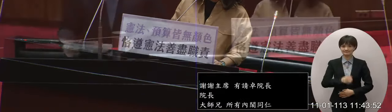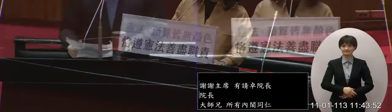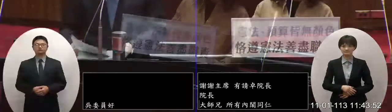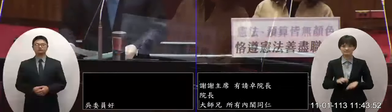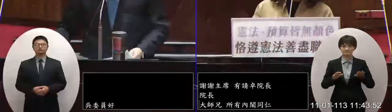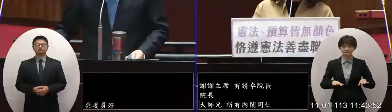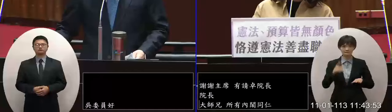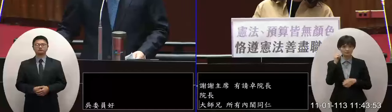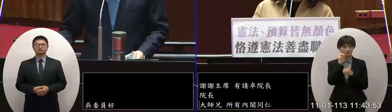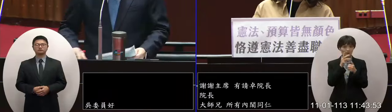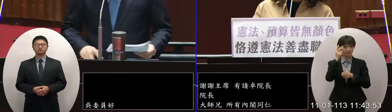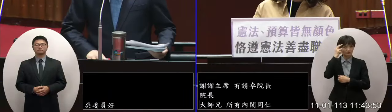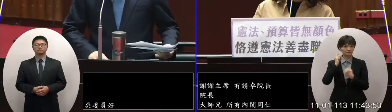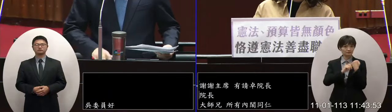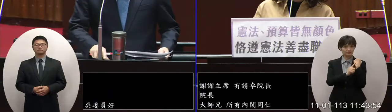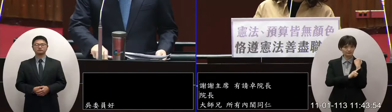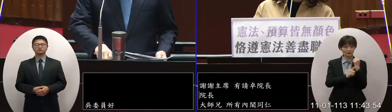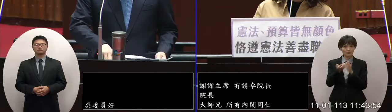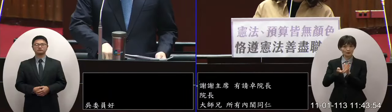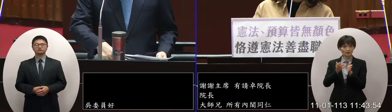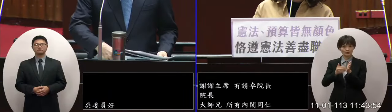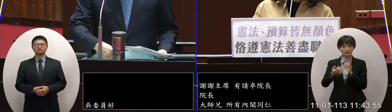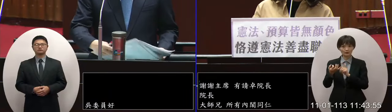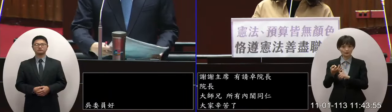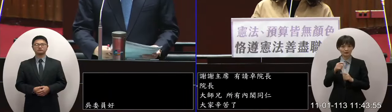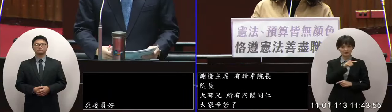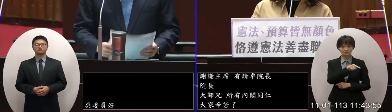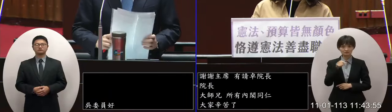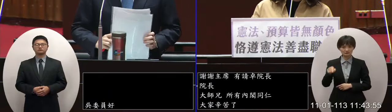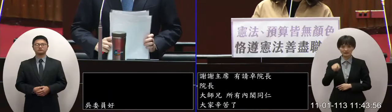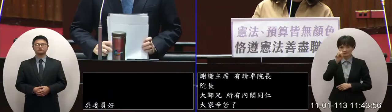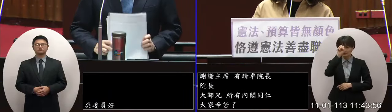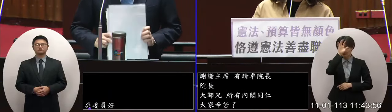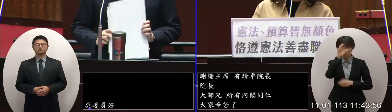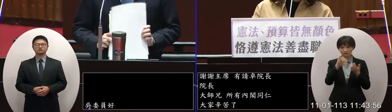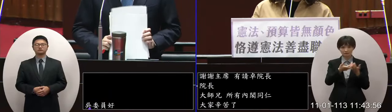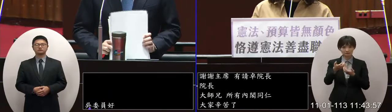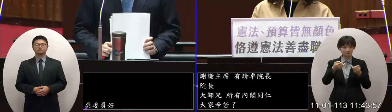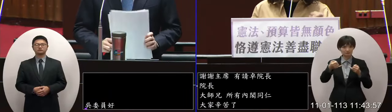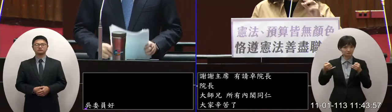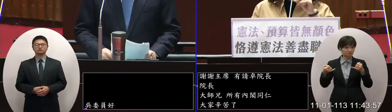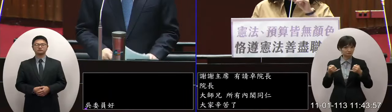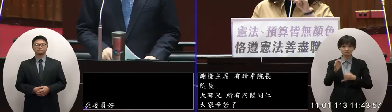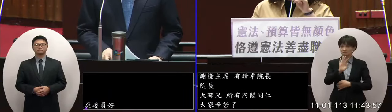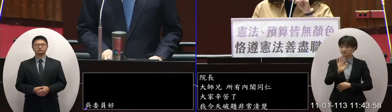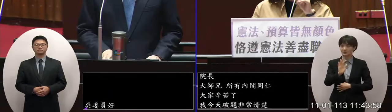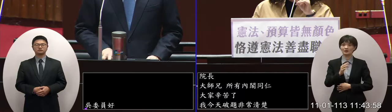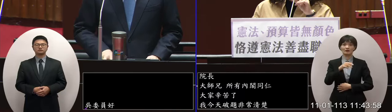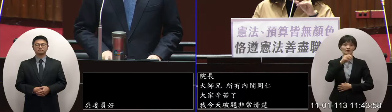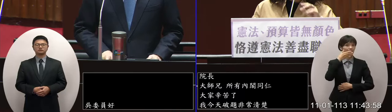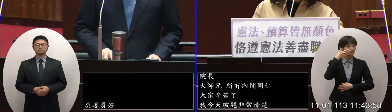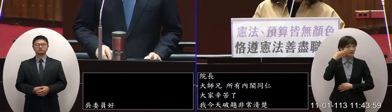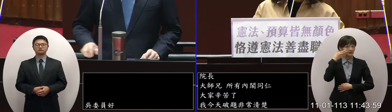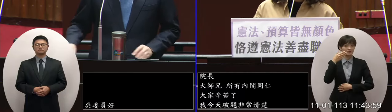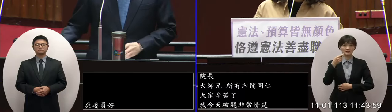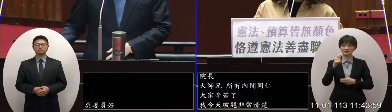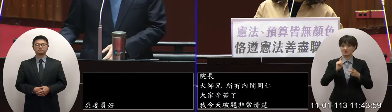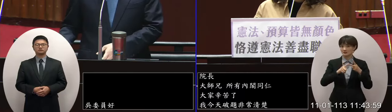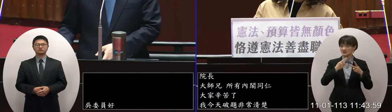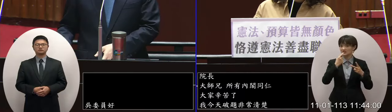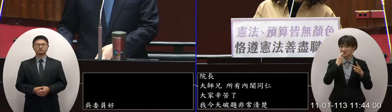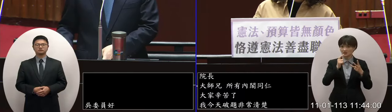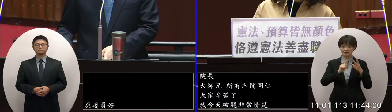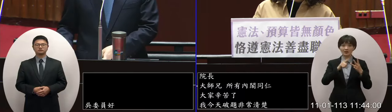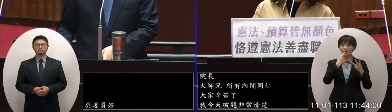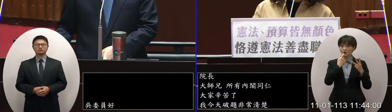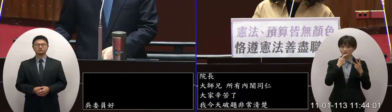法跟预算都无分颜色，不论是蓝是白或是绿，都要